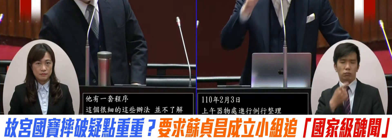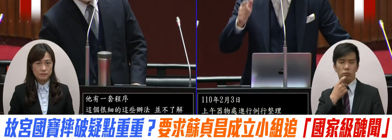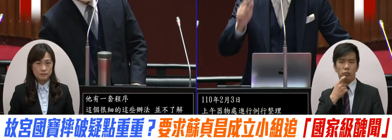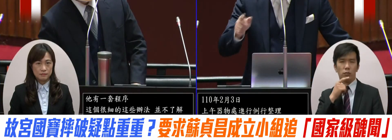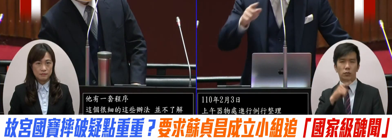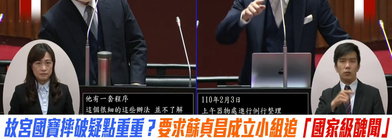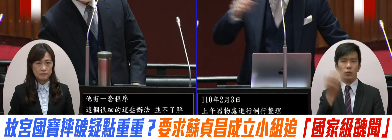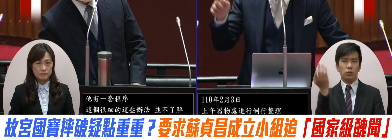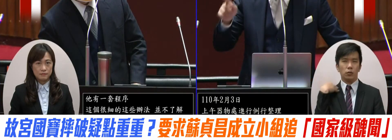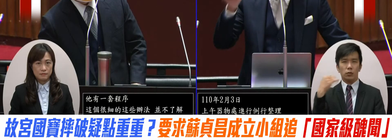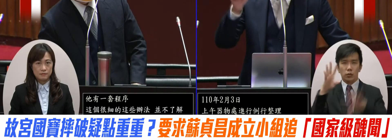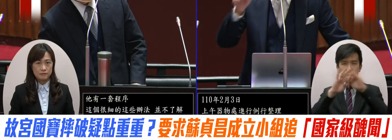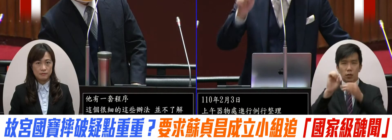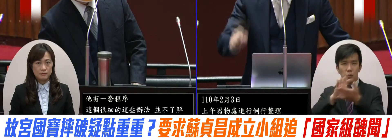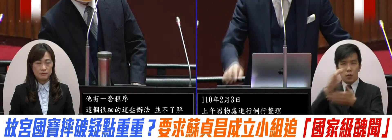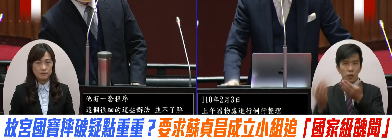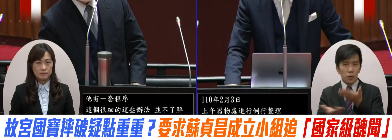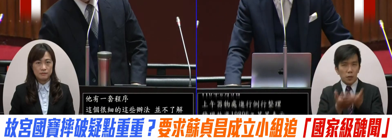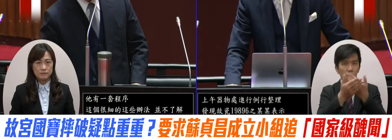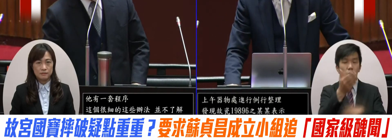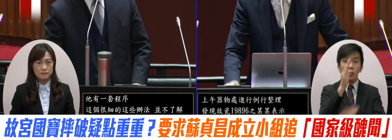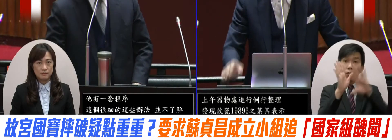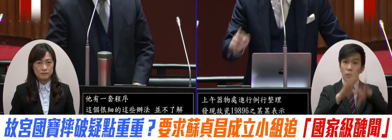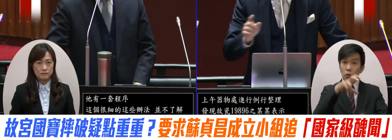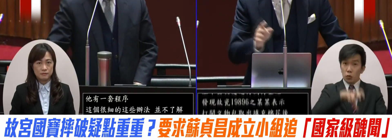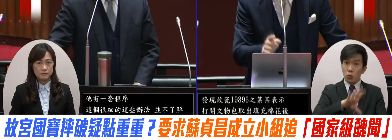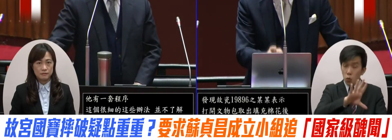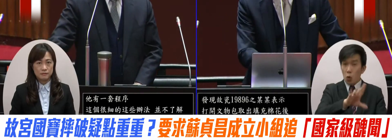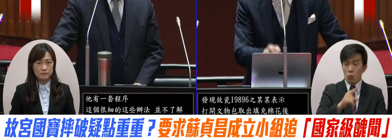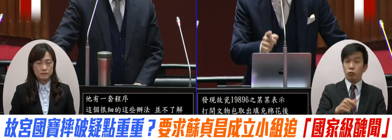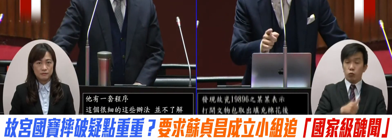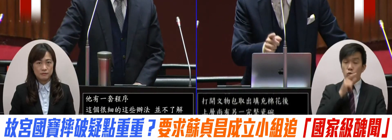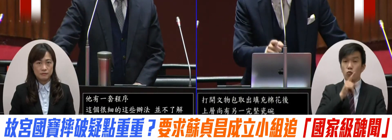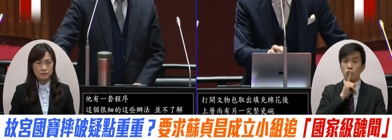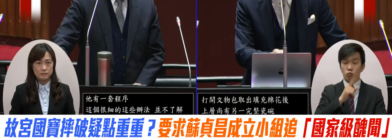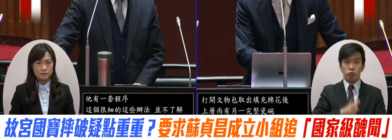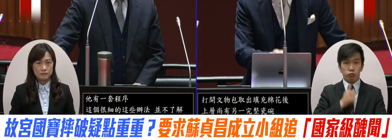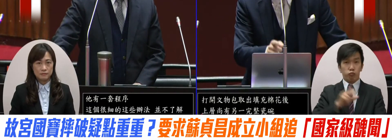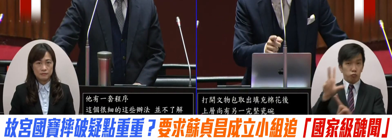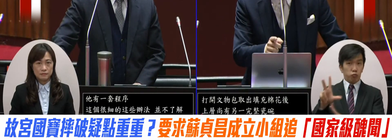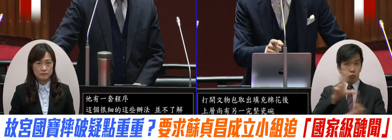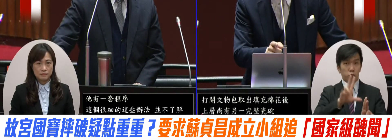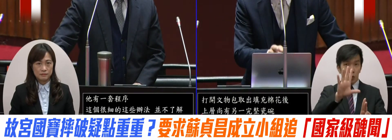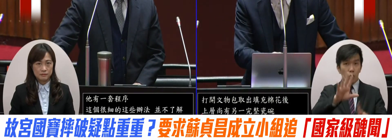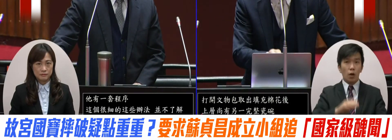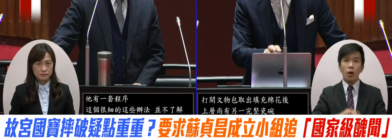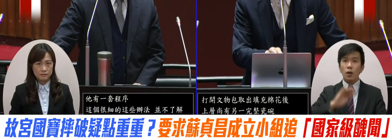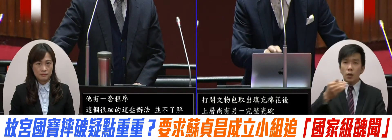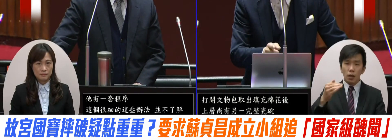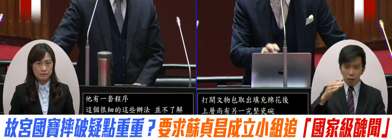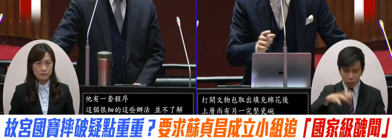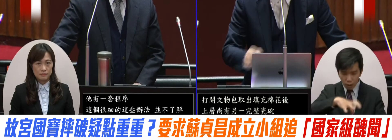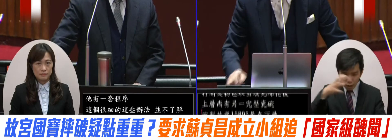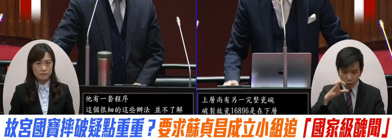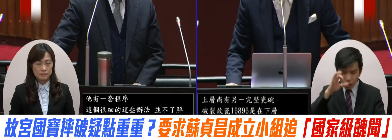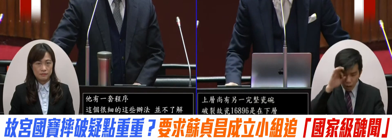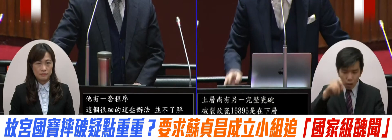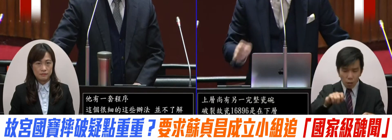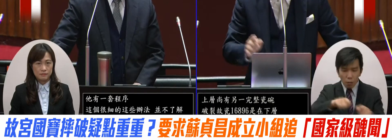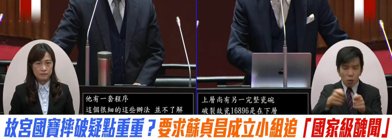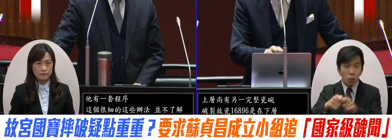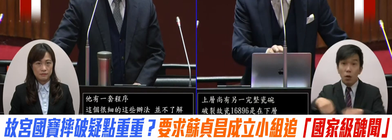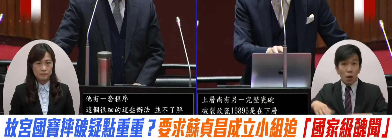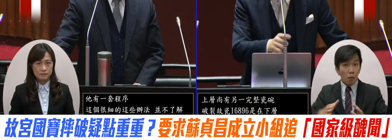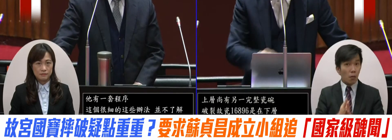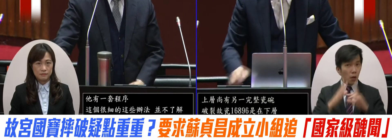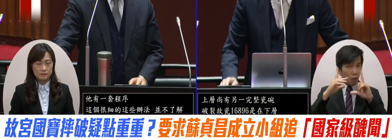了郑峰处的调查，这句话是他们所说出的事实。而这个事实说打开时即裂成数块并立即拍照，可